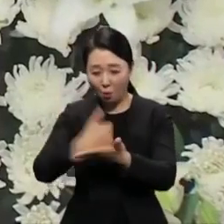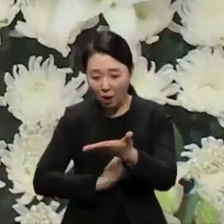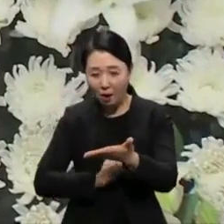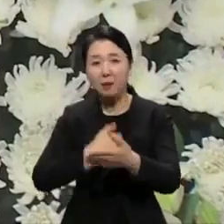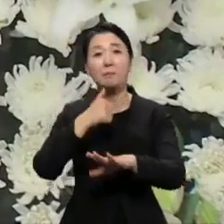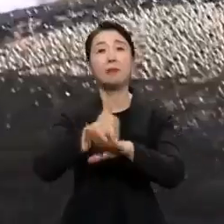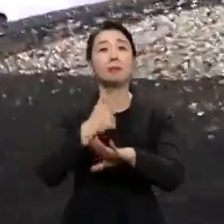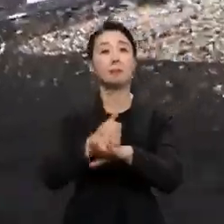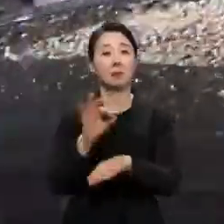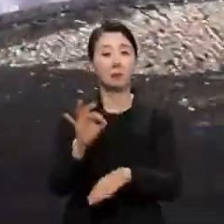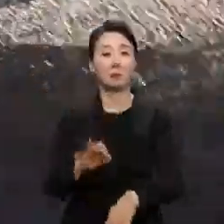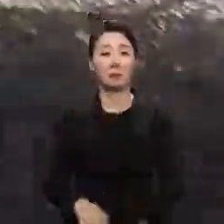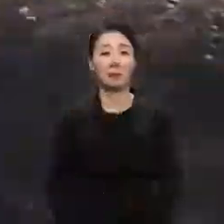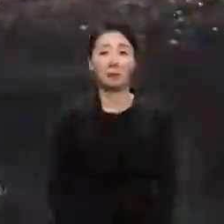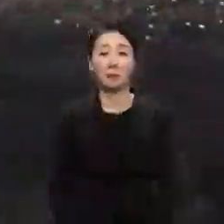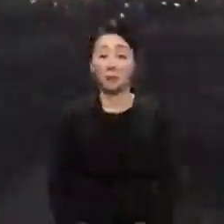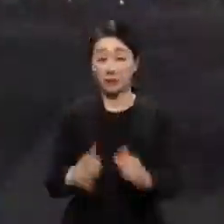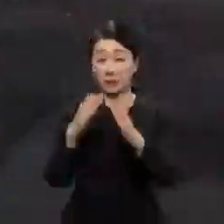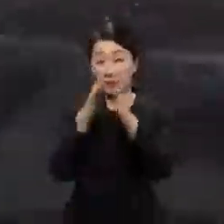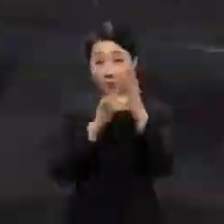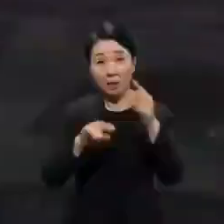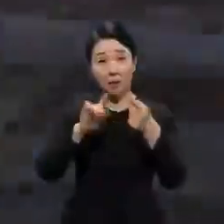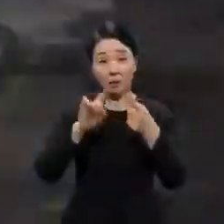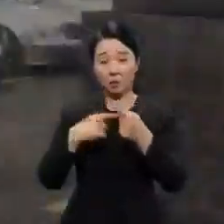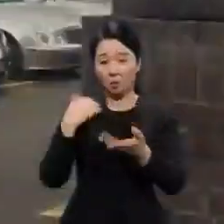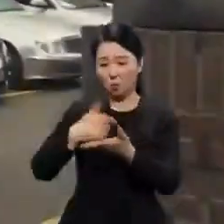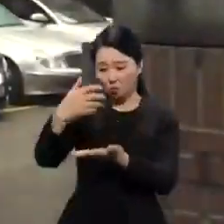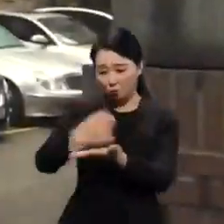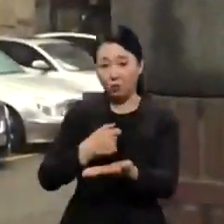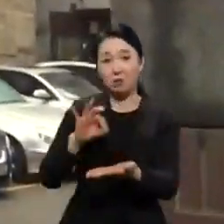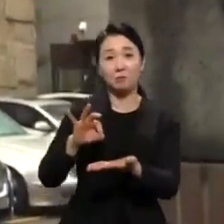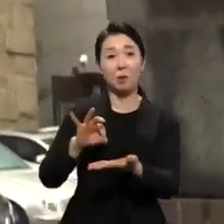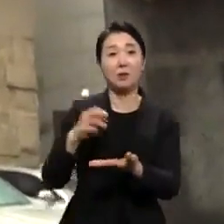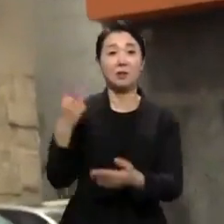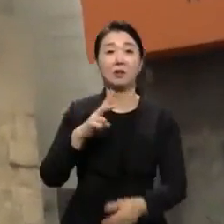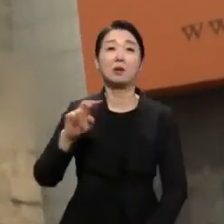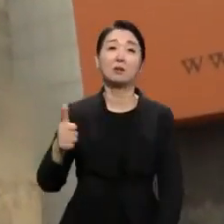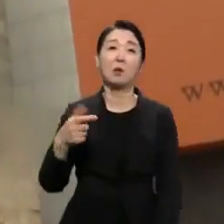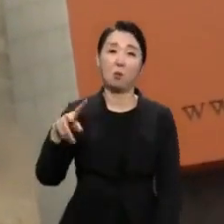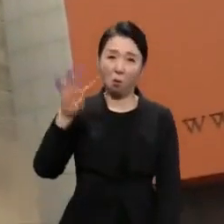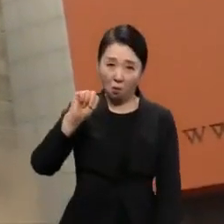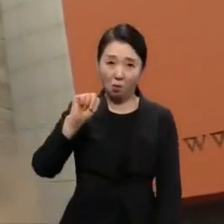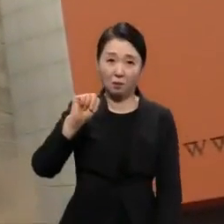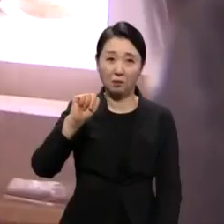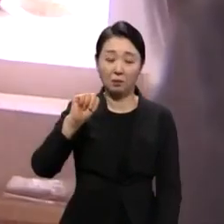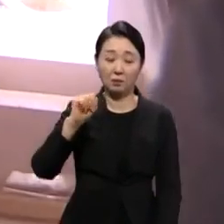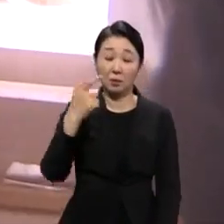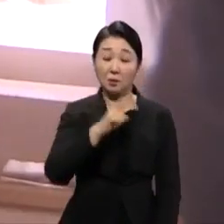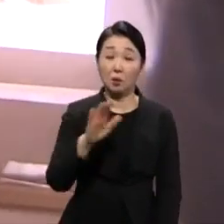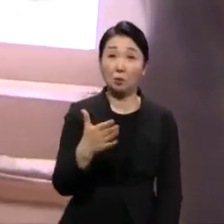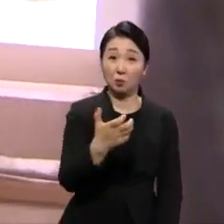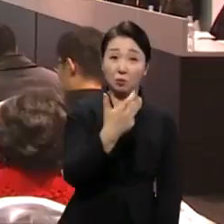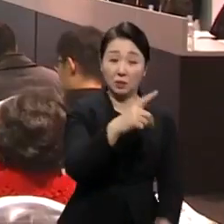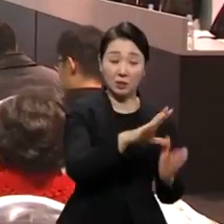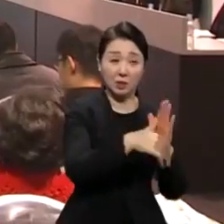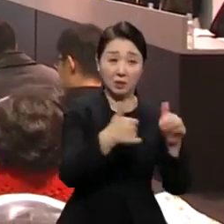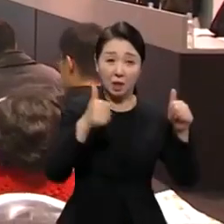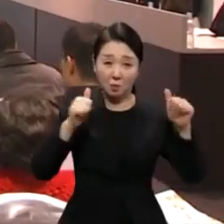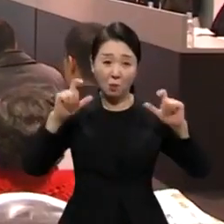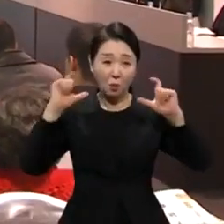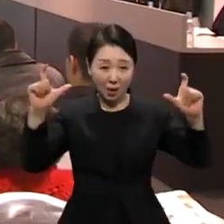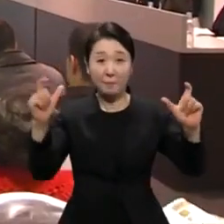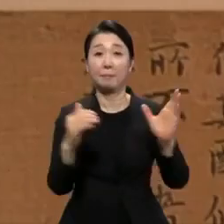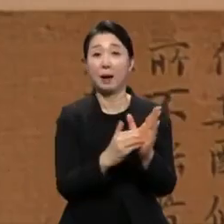추진입니다 전시 일가의 추금 전체는 225억 원입니다 1997년 대법원이 확정한